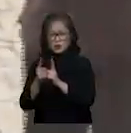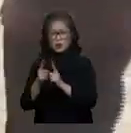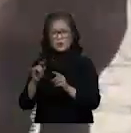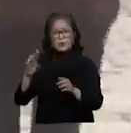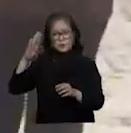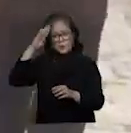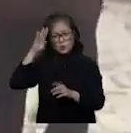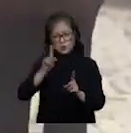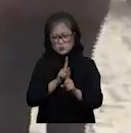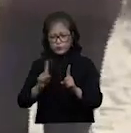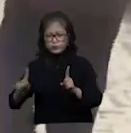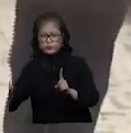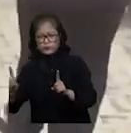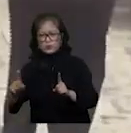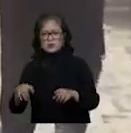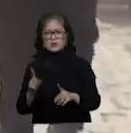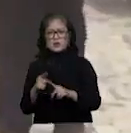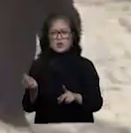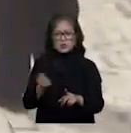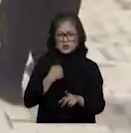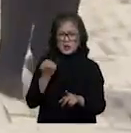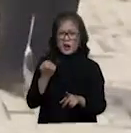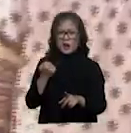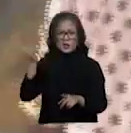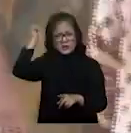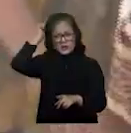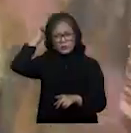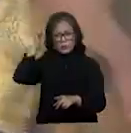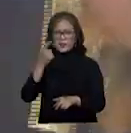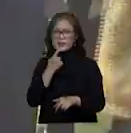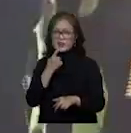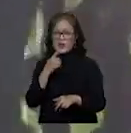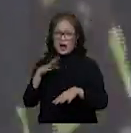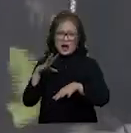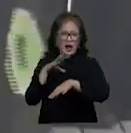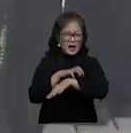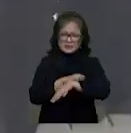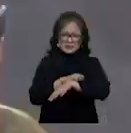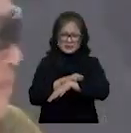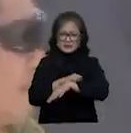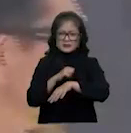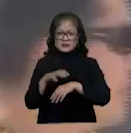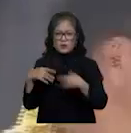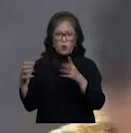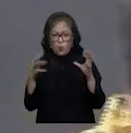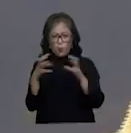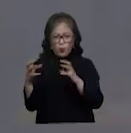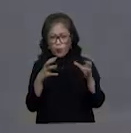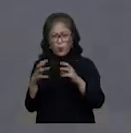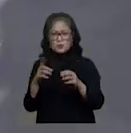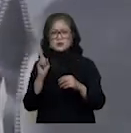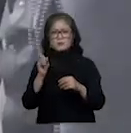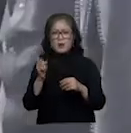Kesal lantaran terus dihalangi, seorang ibu nekat menggigit tangan seorang anggota Pas Pampres. Kericuan terjadi saat kunjungan kerja Presiden